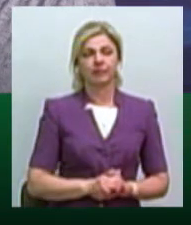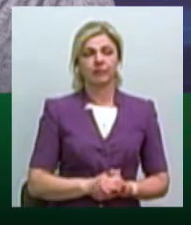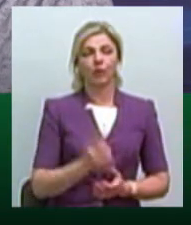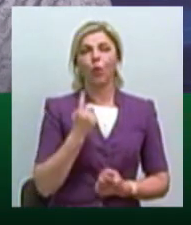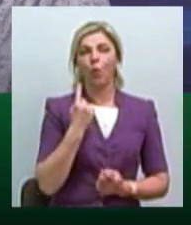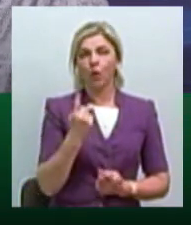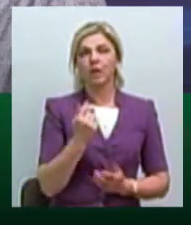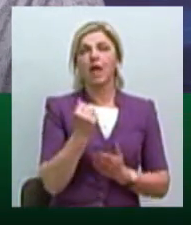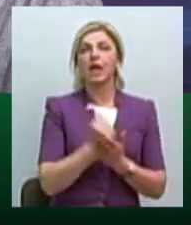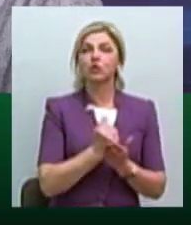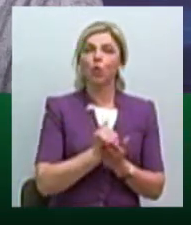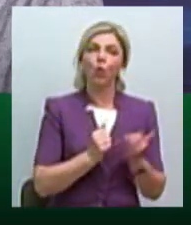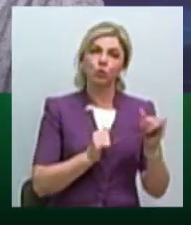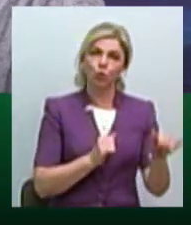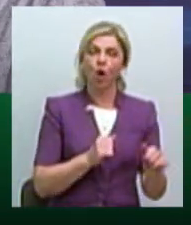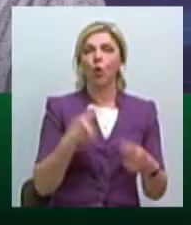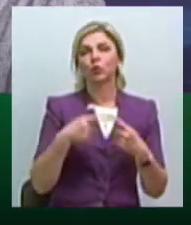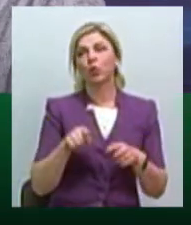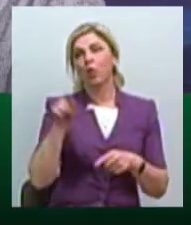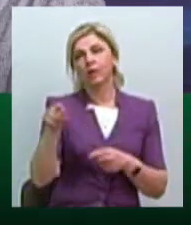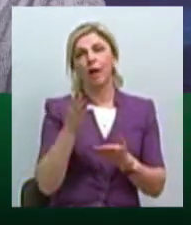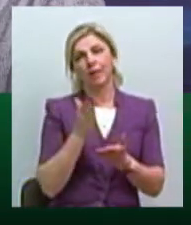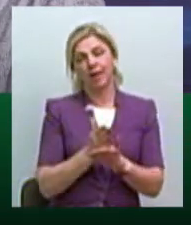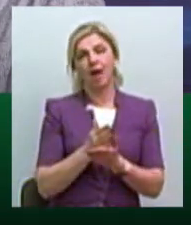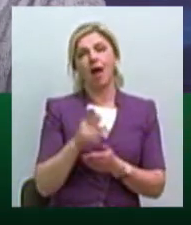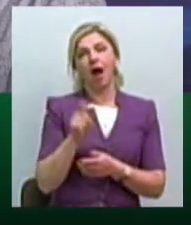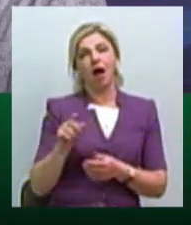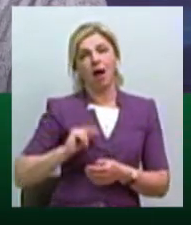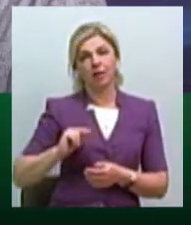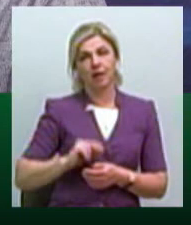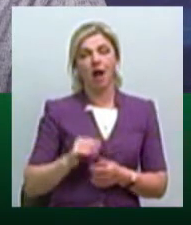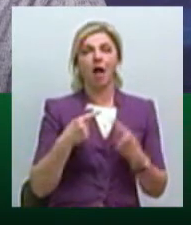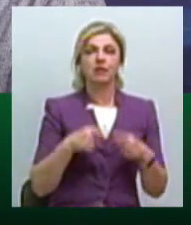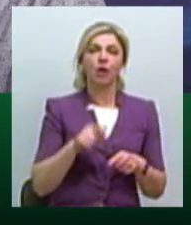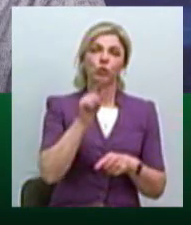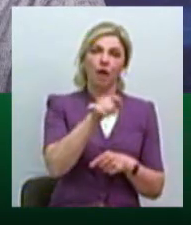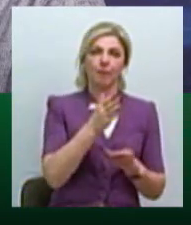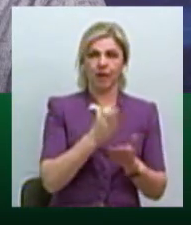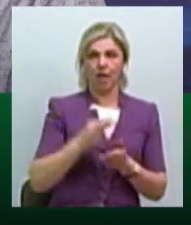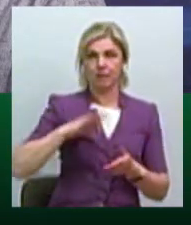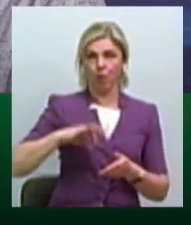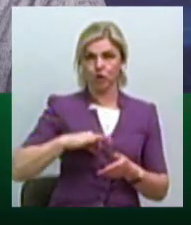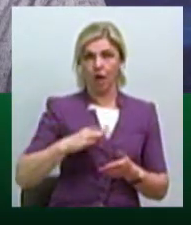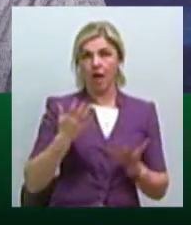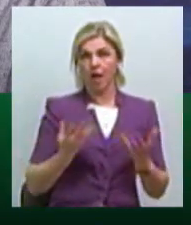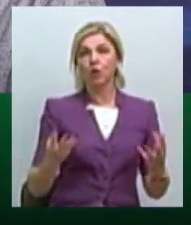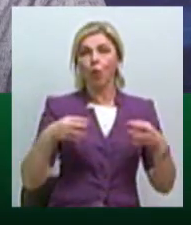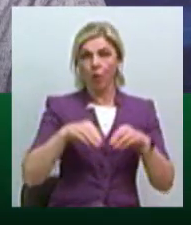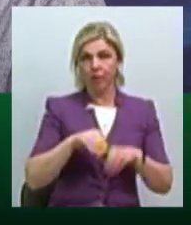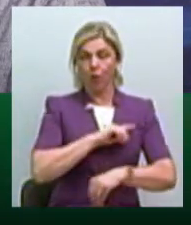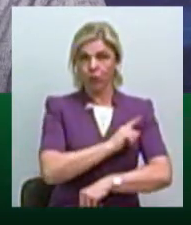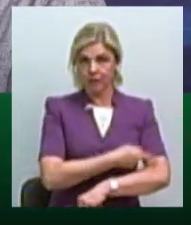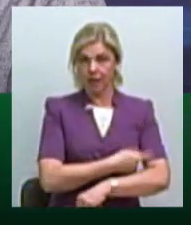є ресурси, в іншого кадри, а в третього, можливо, споживач. І якщо об'єднати зусилля, то один плюс